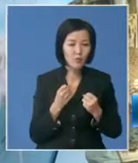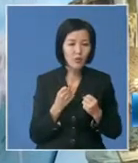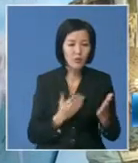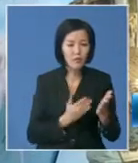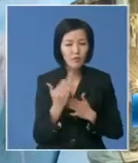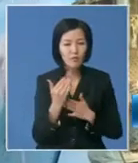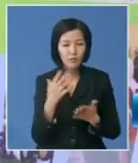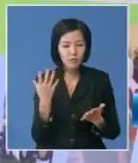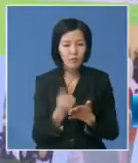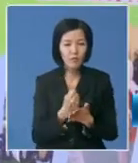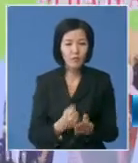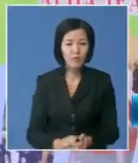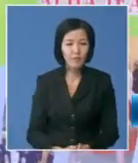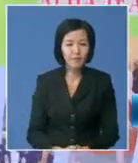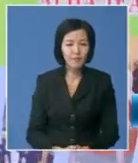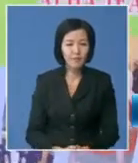результатам